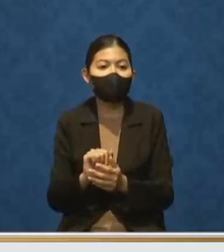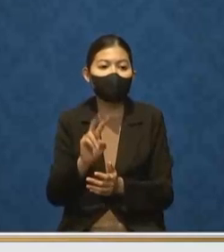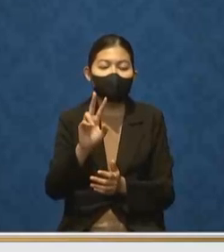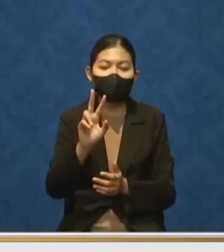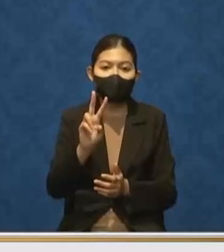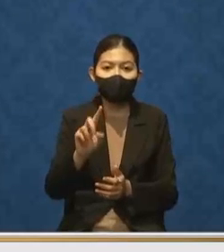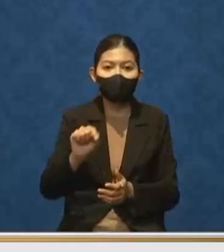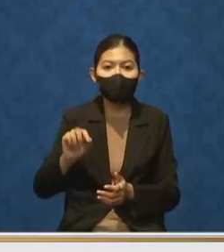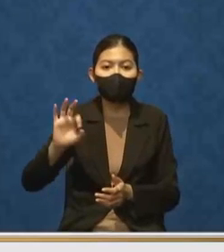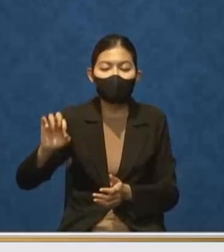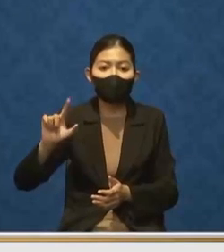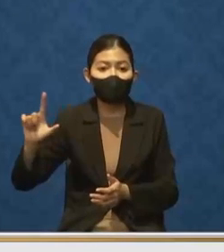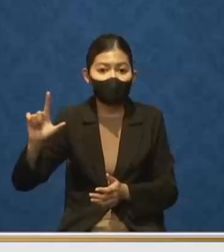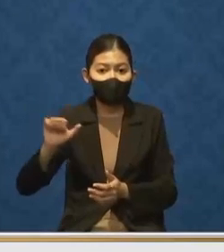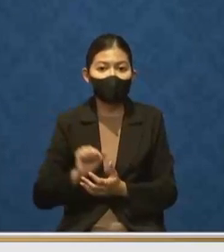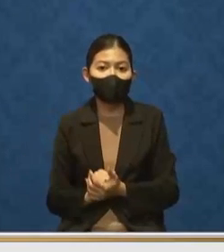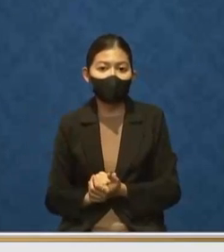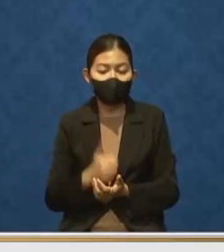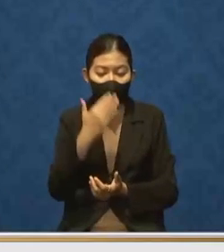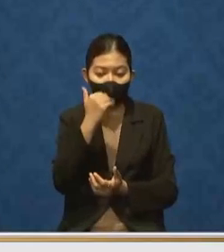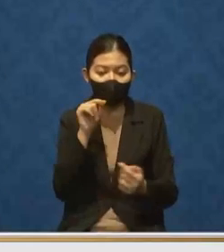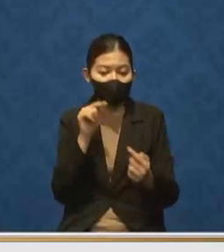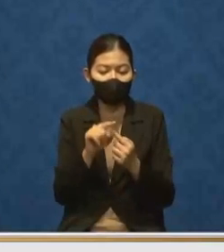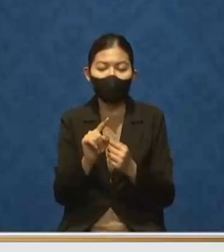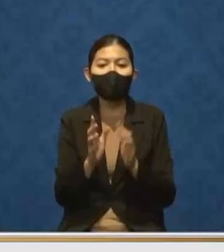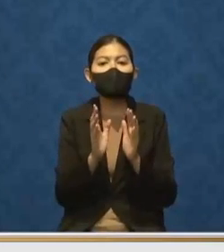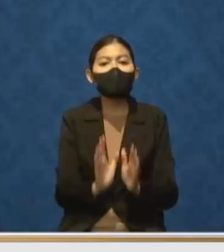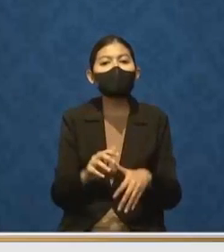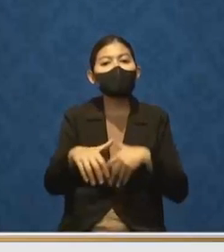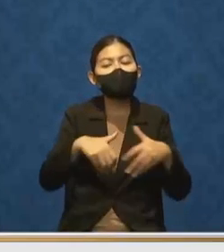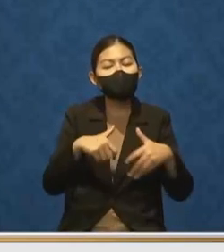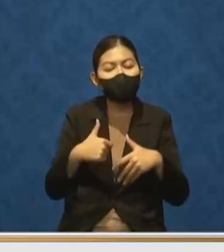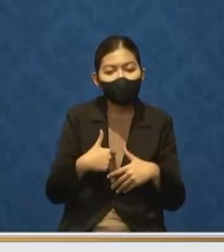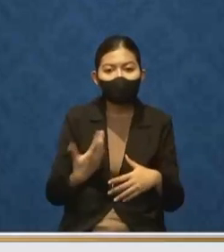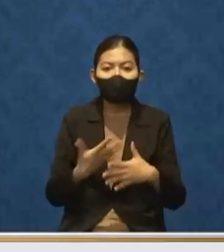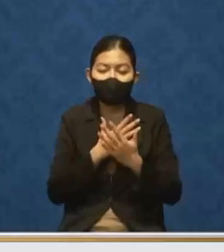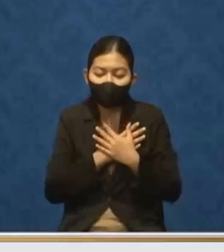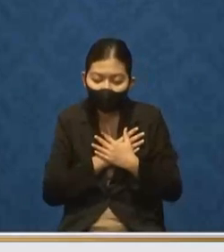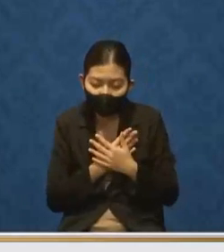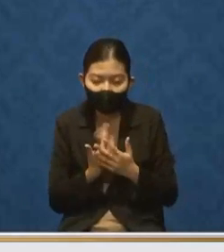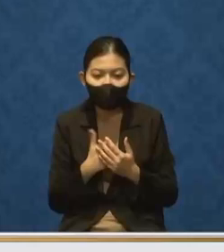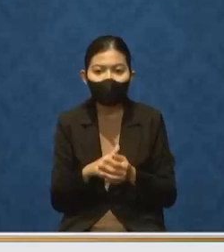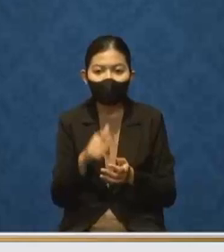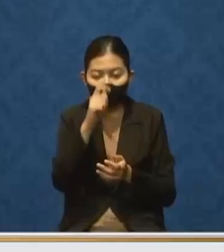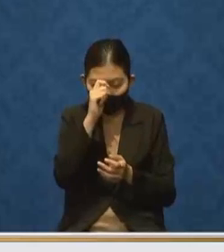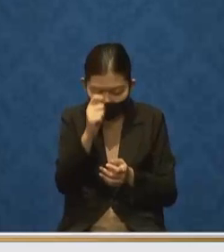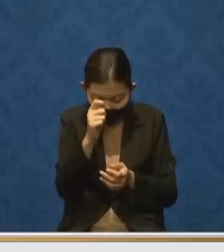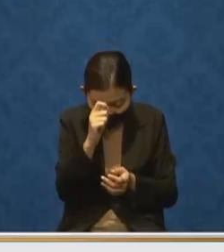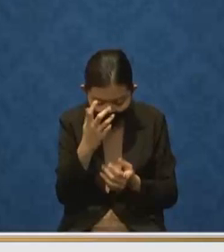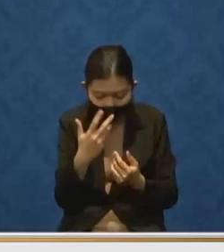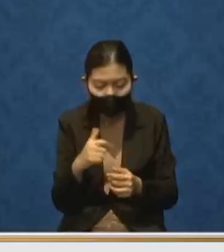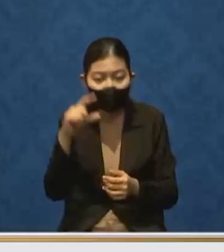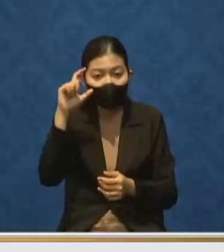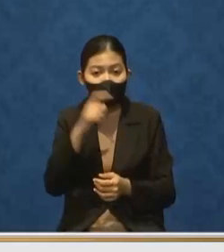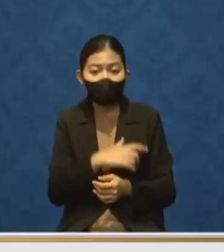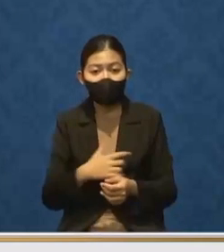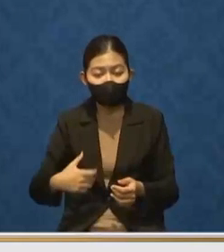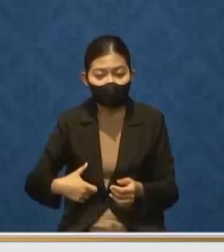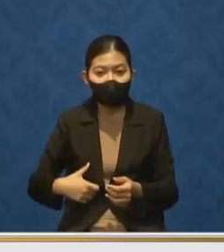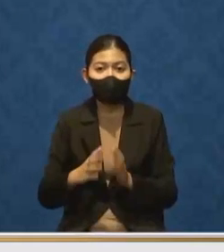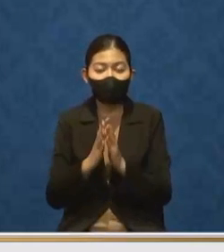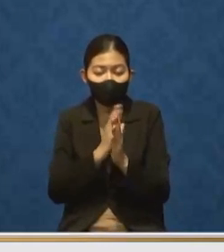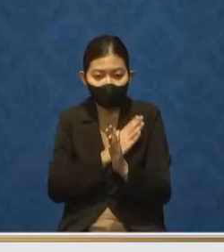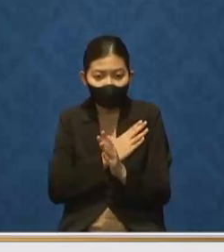12,259.7.9 ล้านบาทเพื่อคนในชาติมีจิตสำนึกรักและหวงแหนปลูกฝังและสร้างความตระหนักถึงความสำคัญของสถาบันหลักของชา